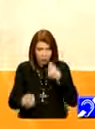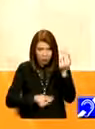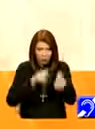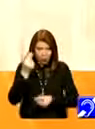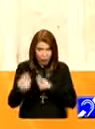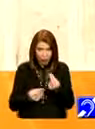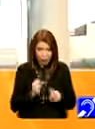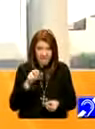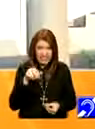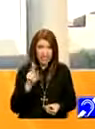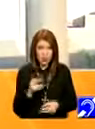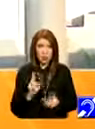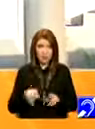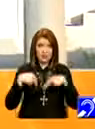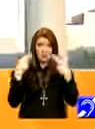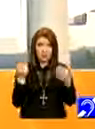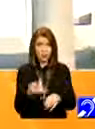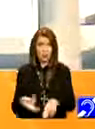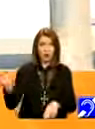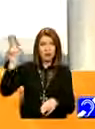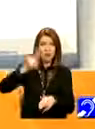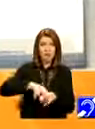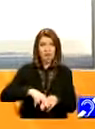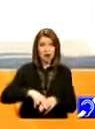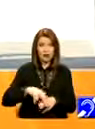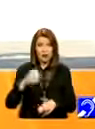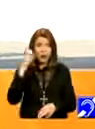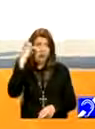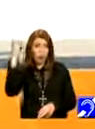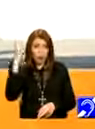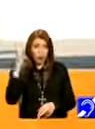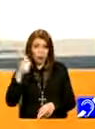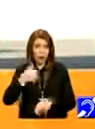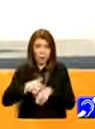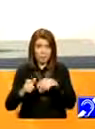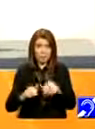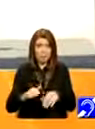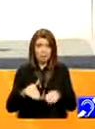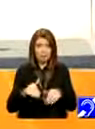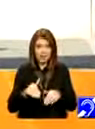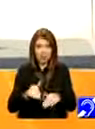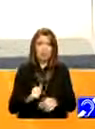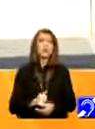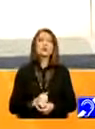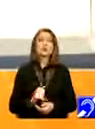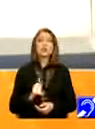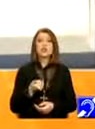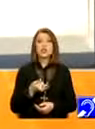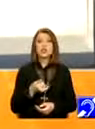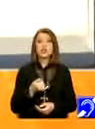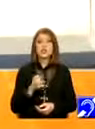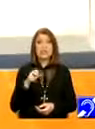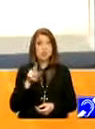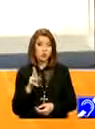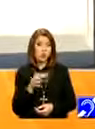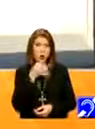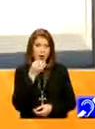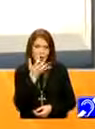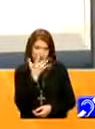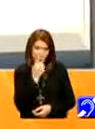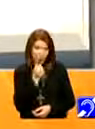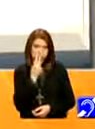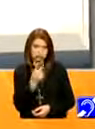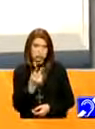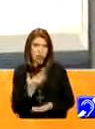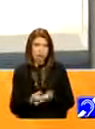Florin Câțu să revină din nou la Palatul Victoria, iar liderul Partidului Național Liberal s-a arătat destul de supărat